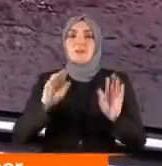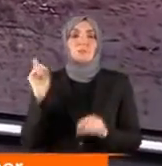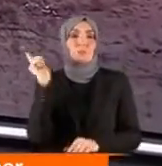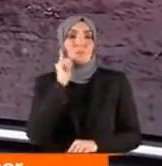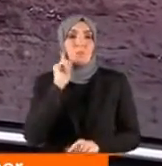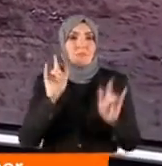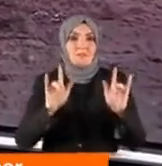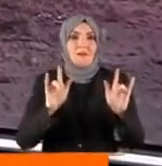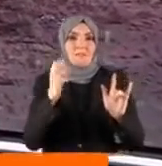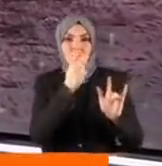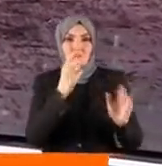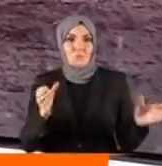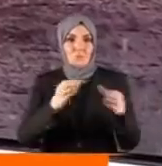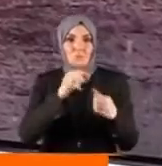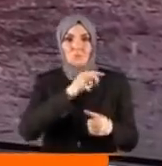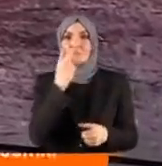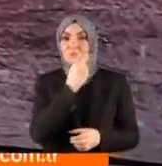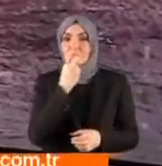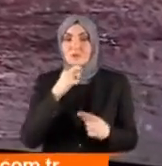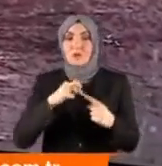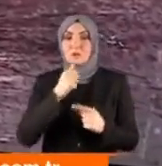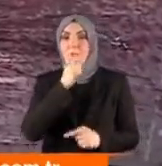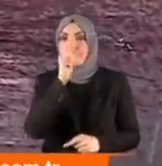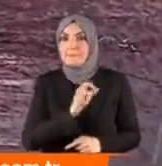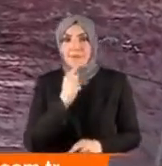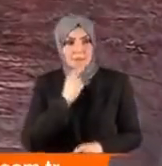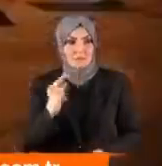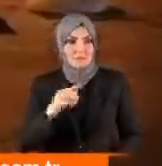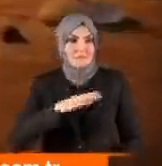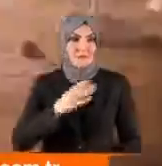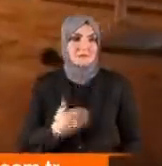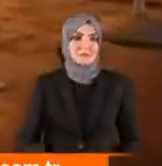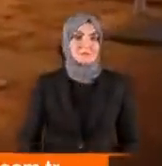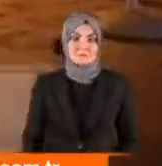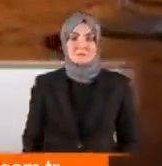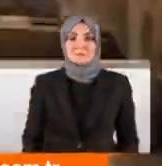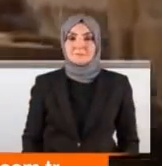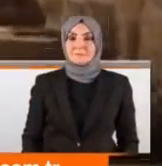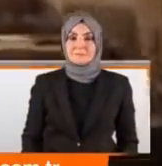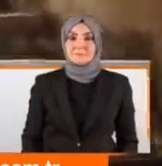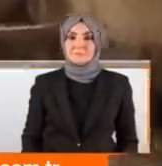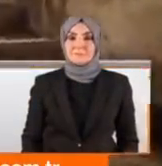Pink floyd'un solisti Roger Waters imza attı ben